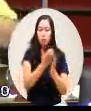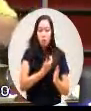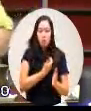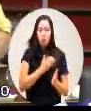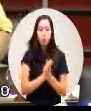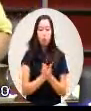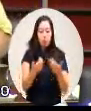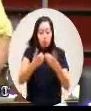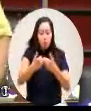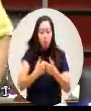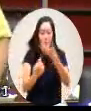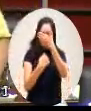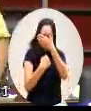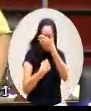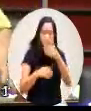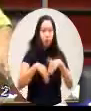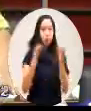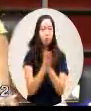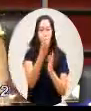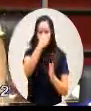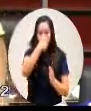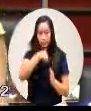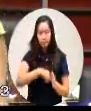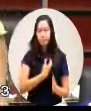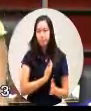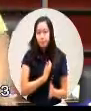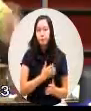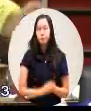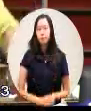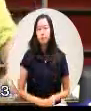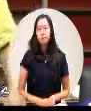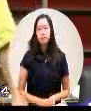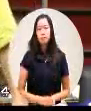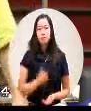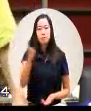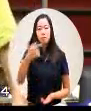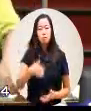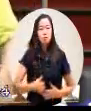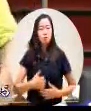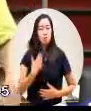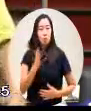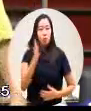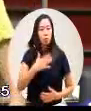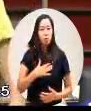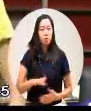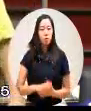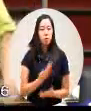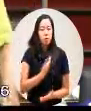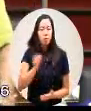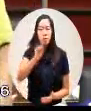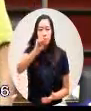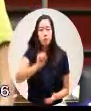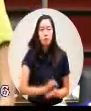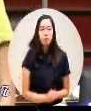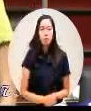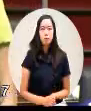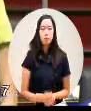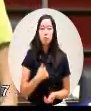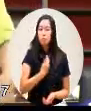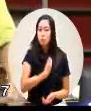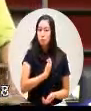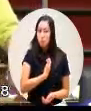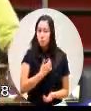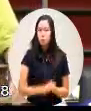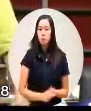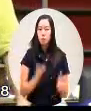攻击，我嘛是吞忍，我无意见。但是你不好的代志，我未当忍，我忍，我就失去